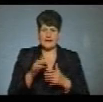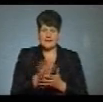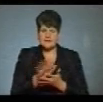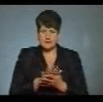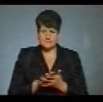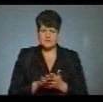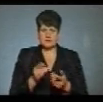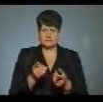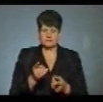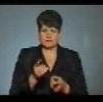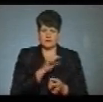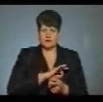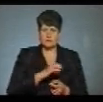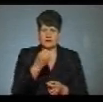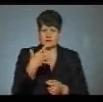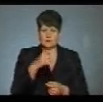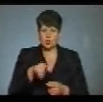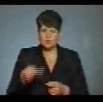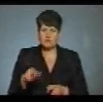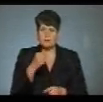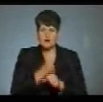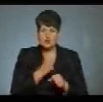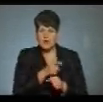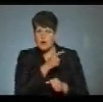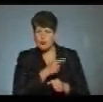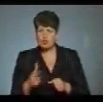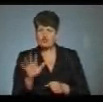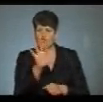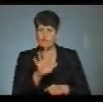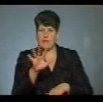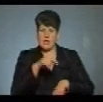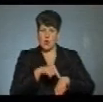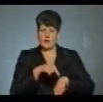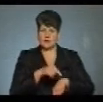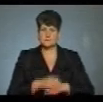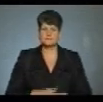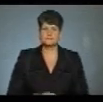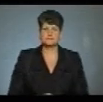залучили 15 осіб. Вони працювали впродовж 5 годин.